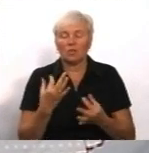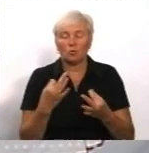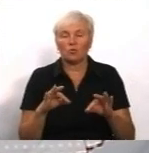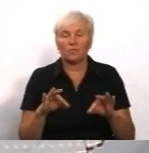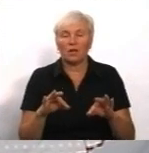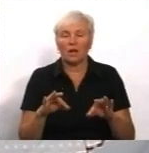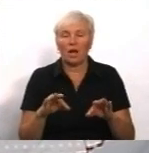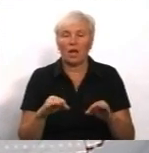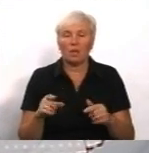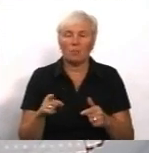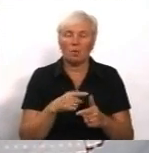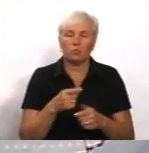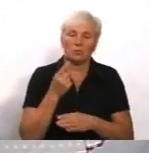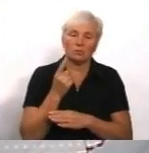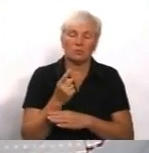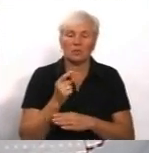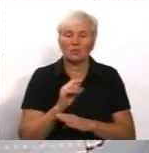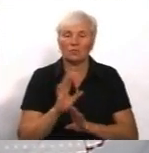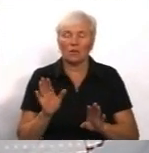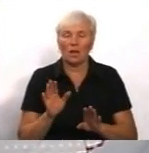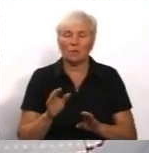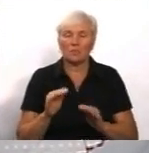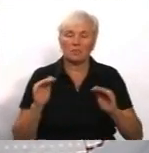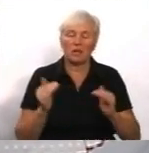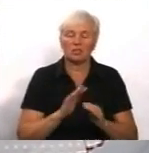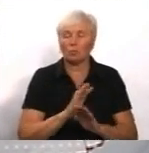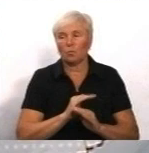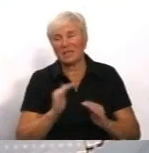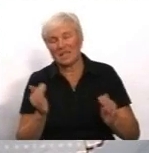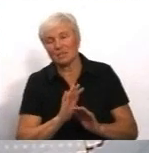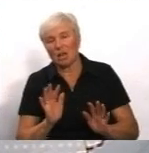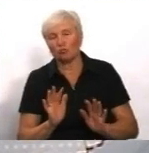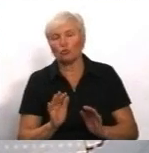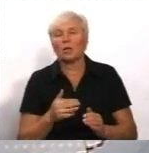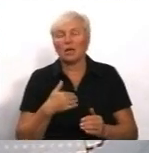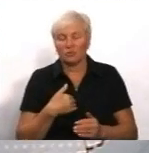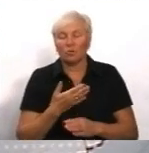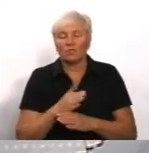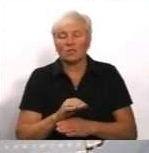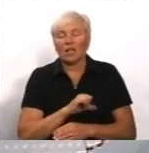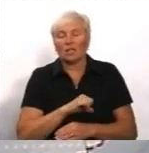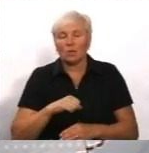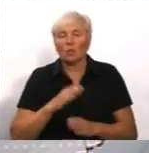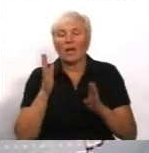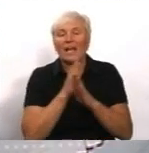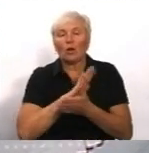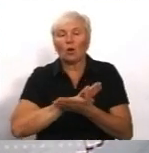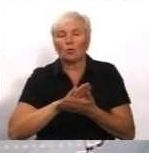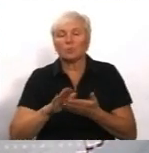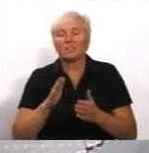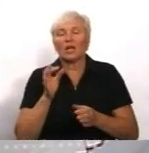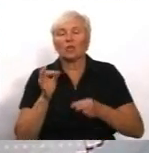дозволяємо. Санітарні захисні зони зменшуємо або не зменшуємо, даємо дозвіл. Але в частині самої екології це екологічна служба